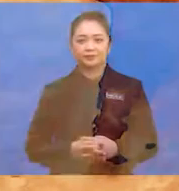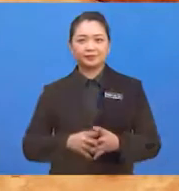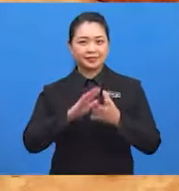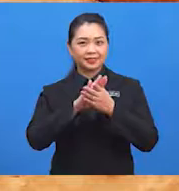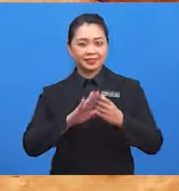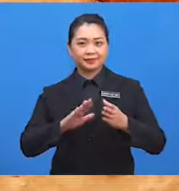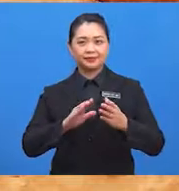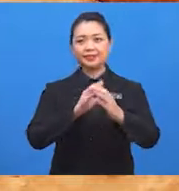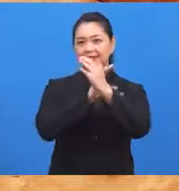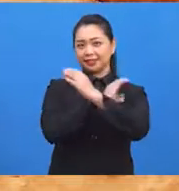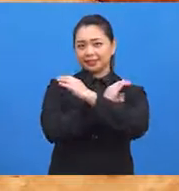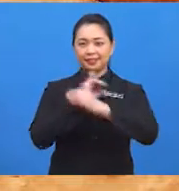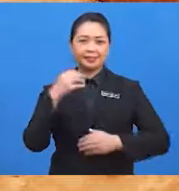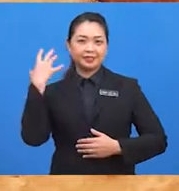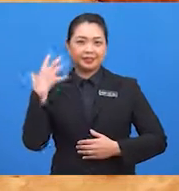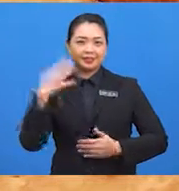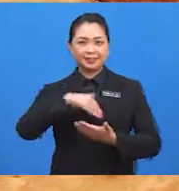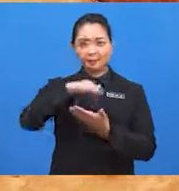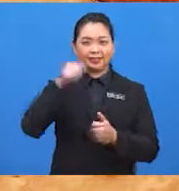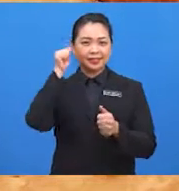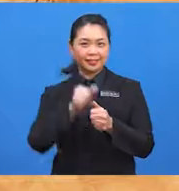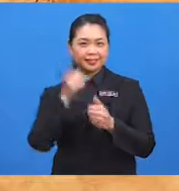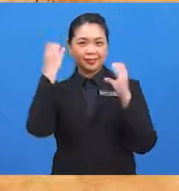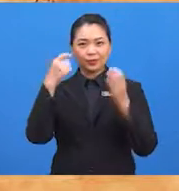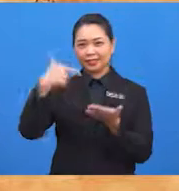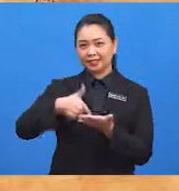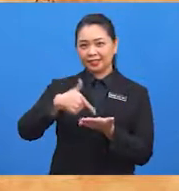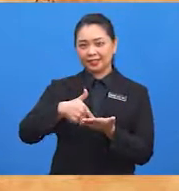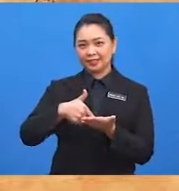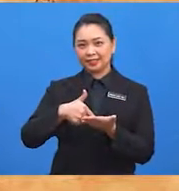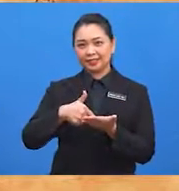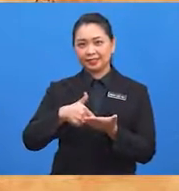Salam cintai sejarah semua. Ingat cikgu lagi tak?